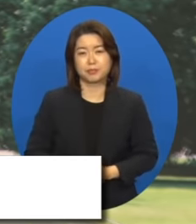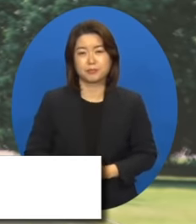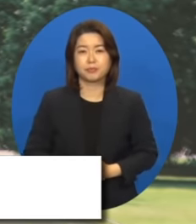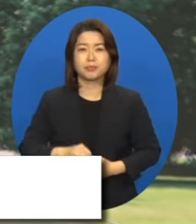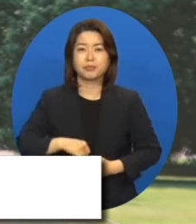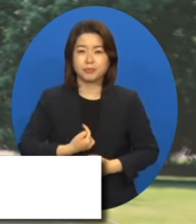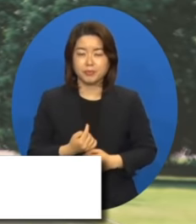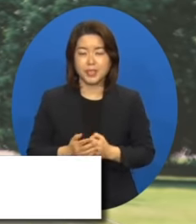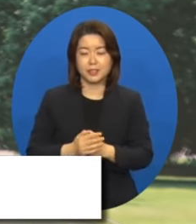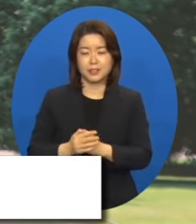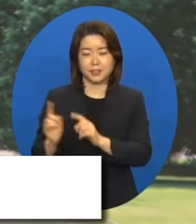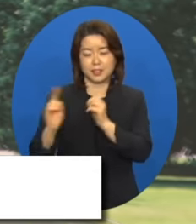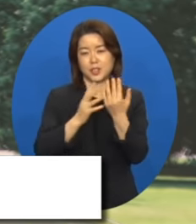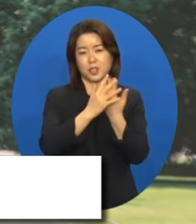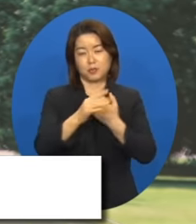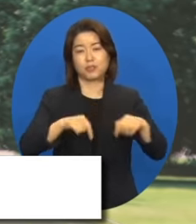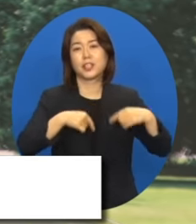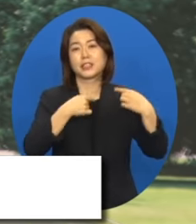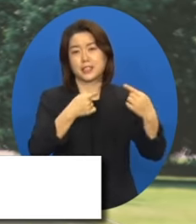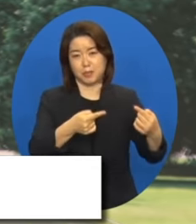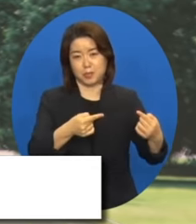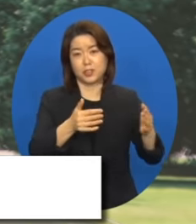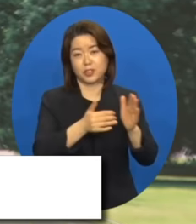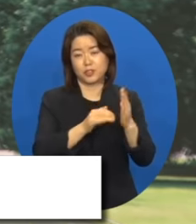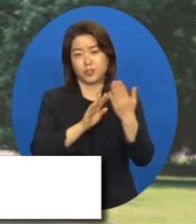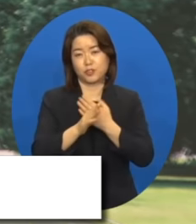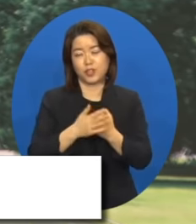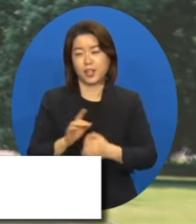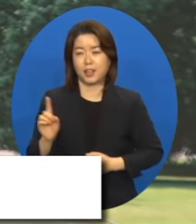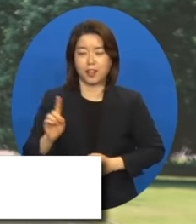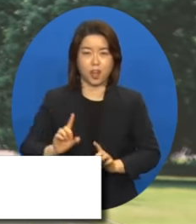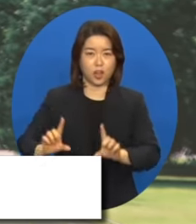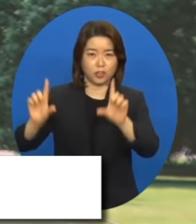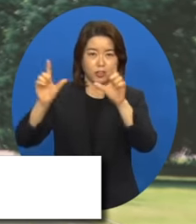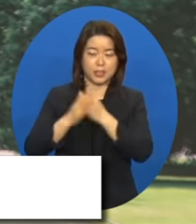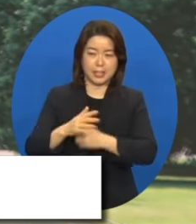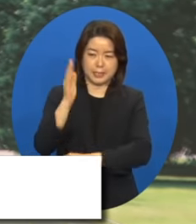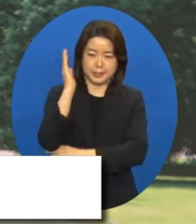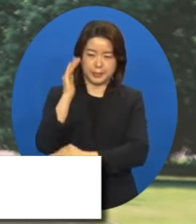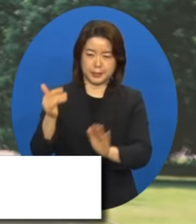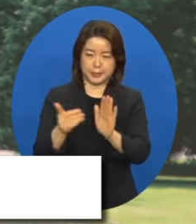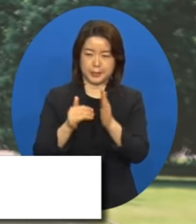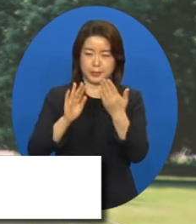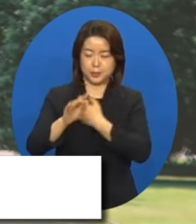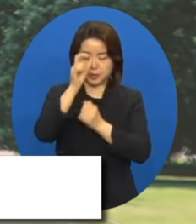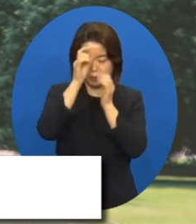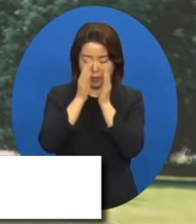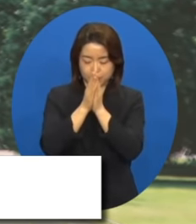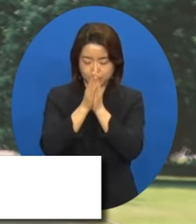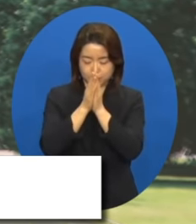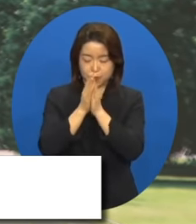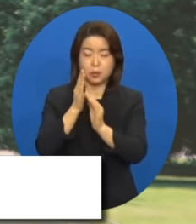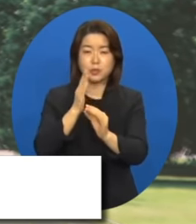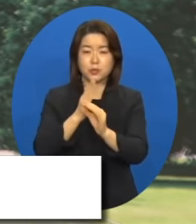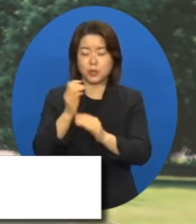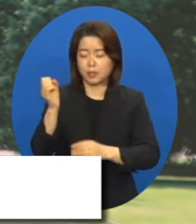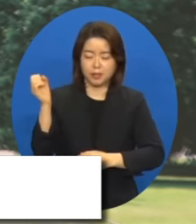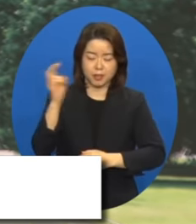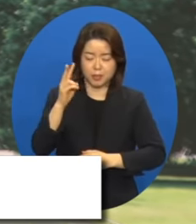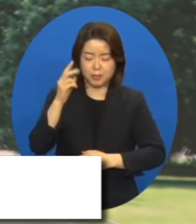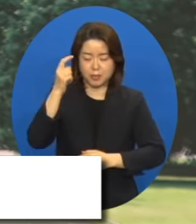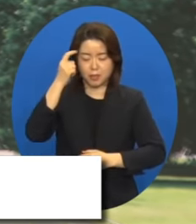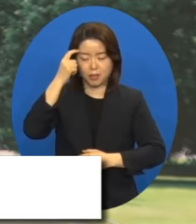자기가 부흥회 참석을 해서 어느 날 설교가 끝나고 기도하는데 갑자기 회개가